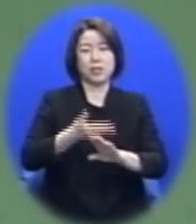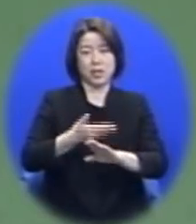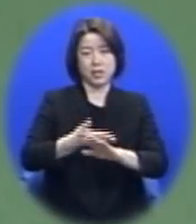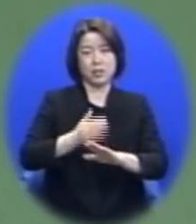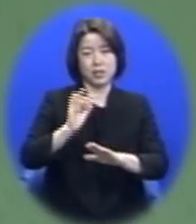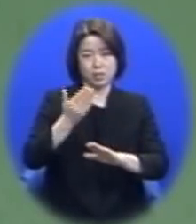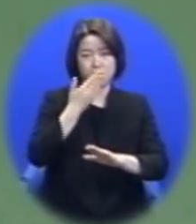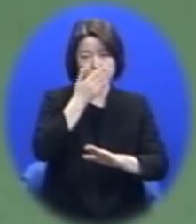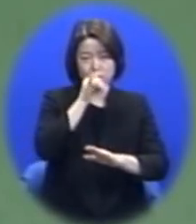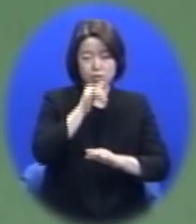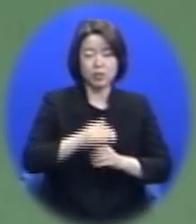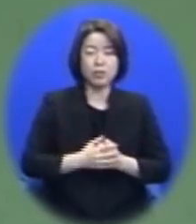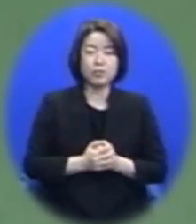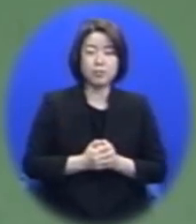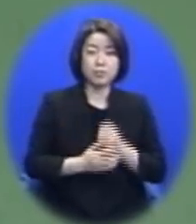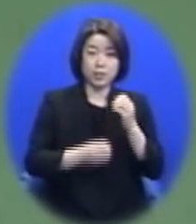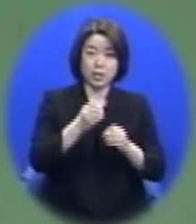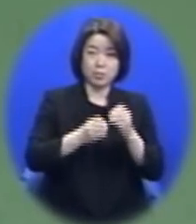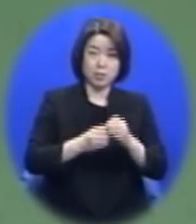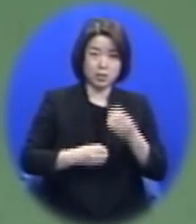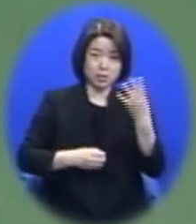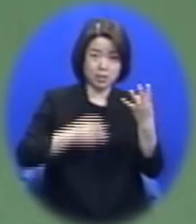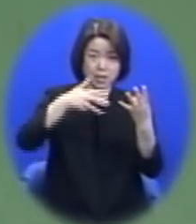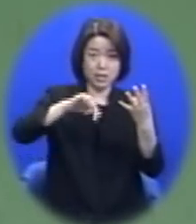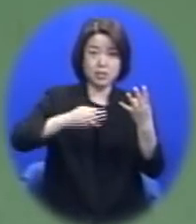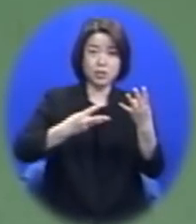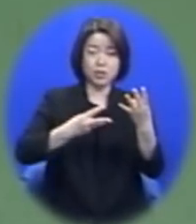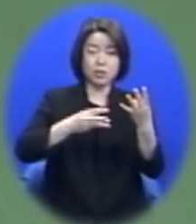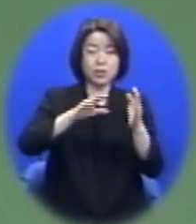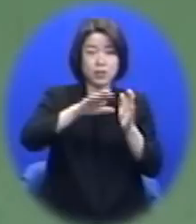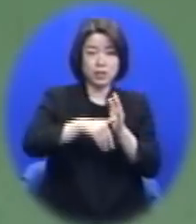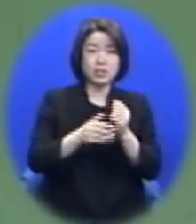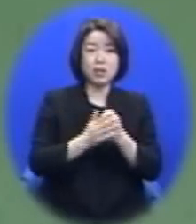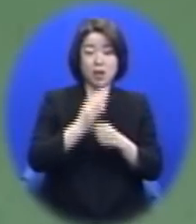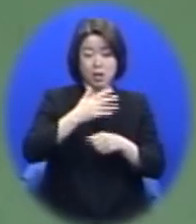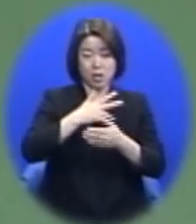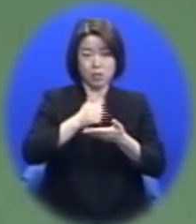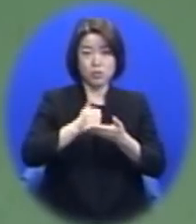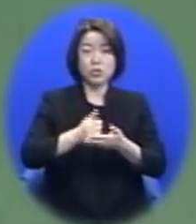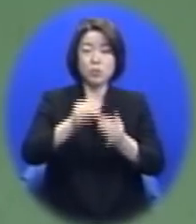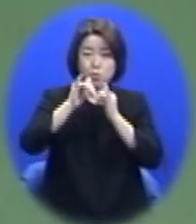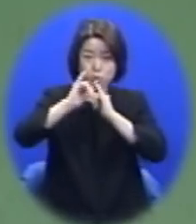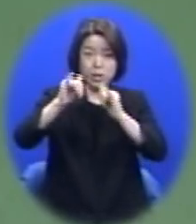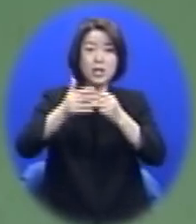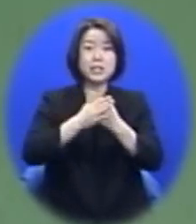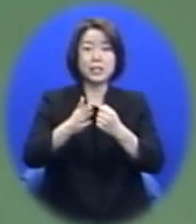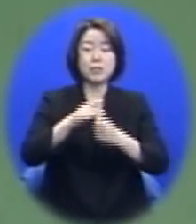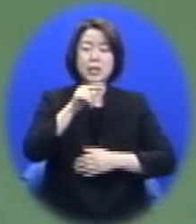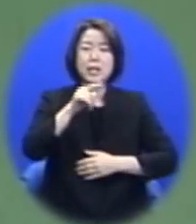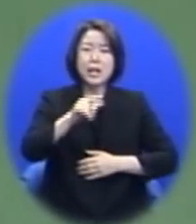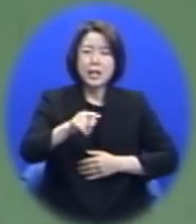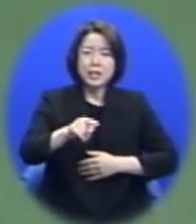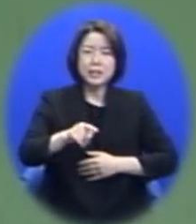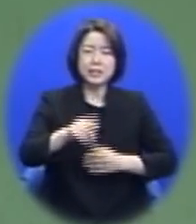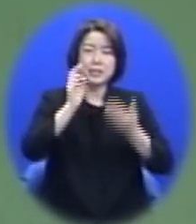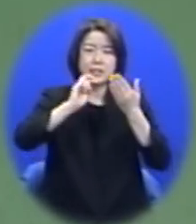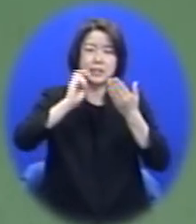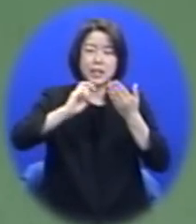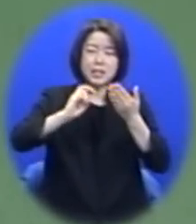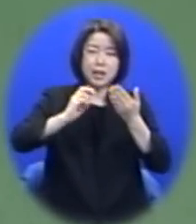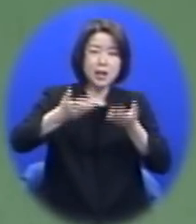시편 기자는 4절에서 하나님은 위대하시니 하나님을 찬양하라. 하나님은 찬양받으실 분이라.